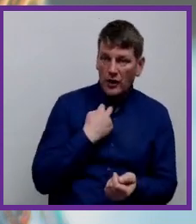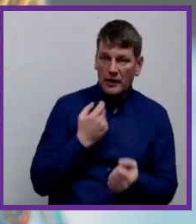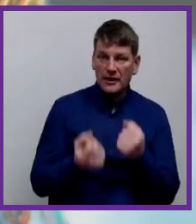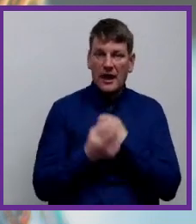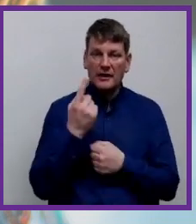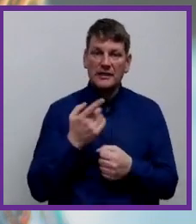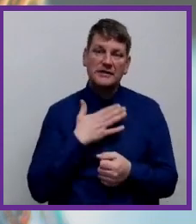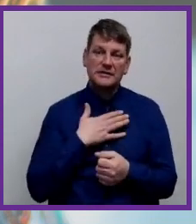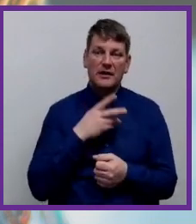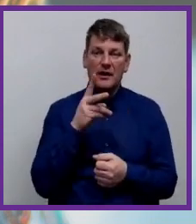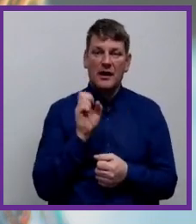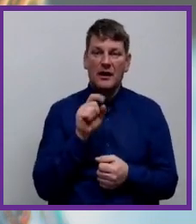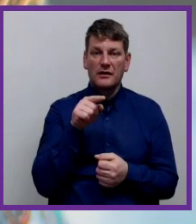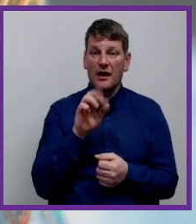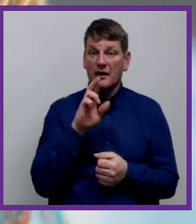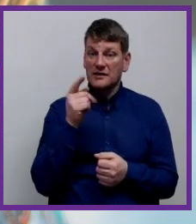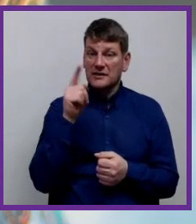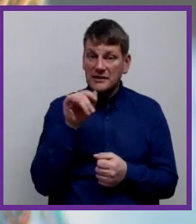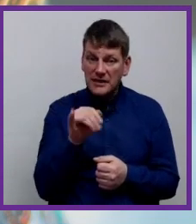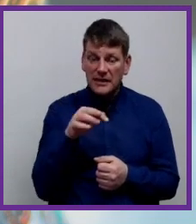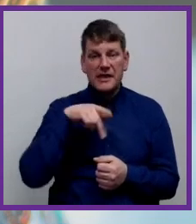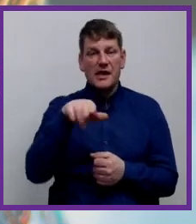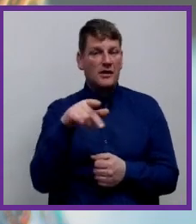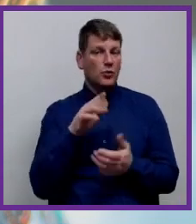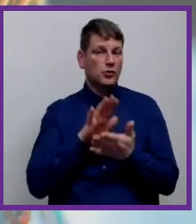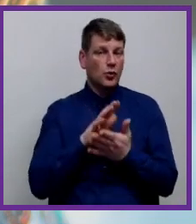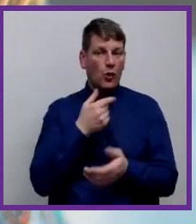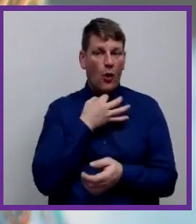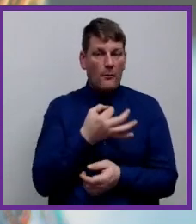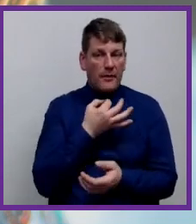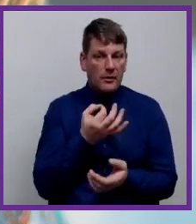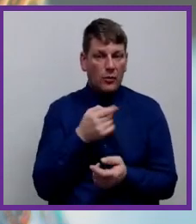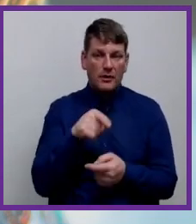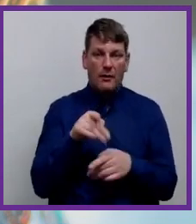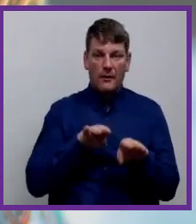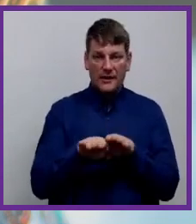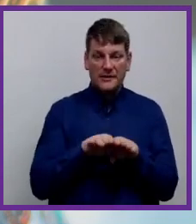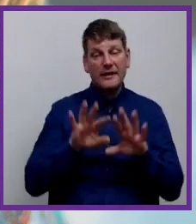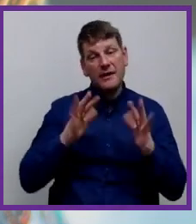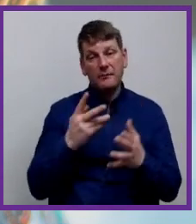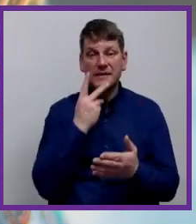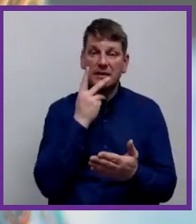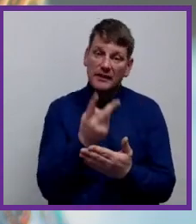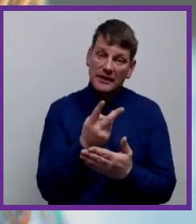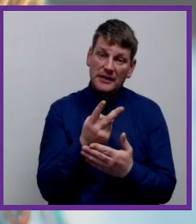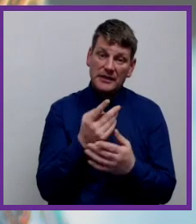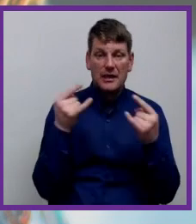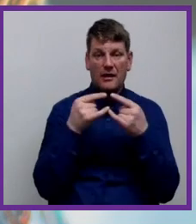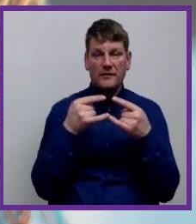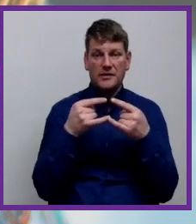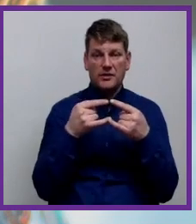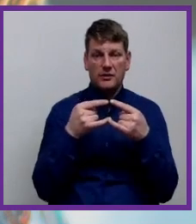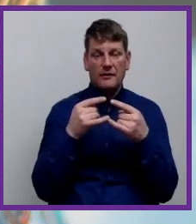sev katarsi, iet uz operu un tam līdzīgi. Jeb skatīties televizoru,